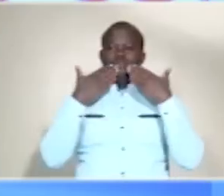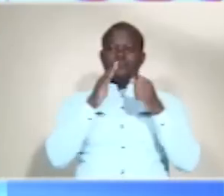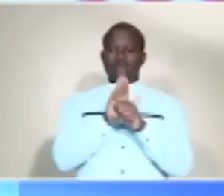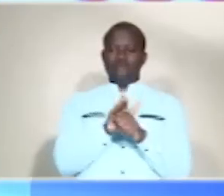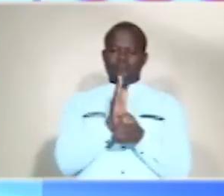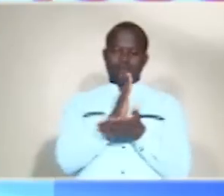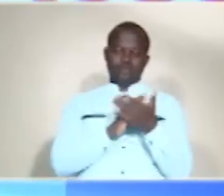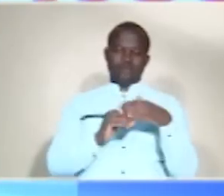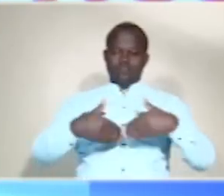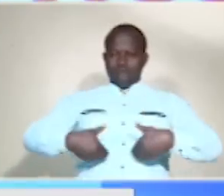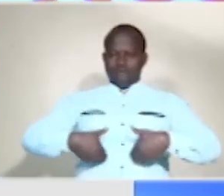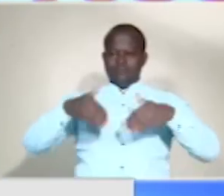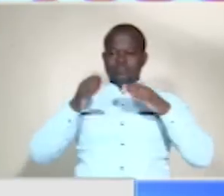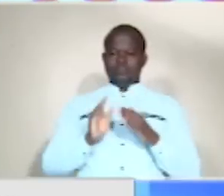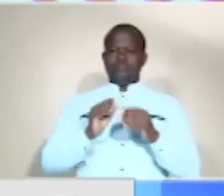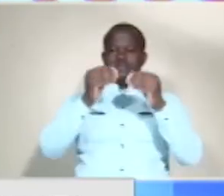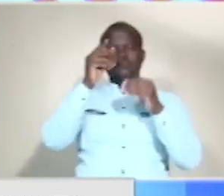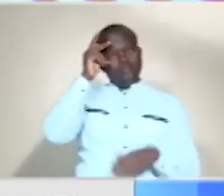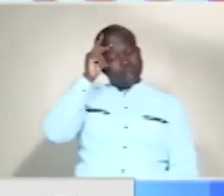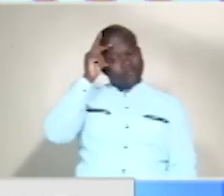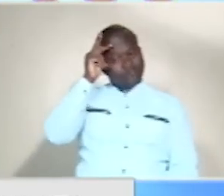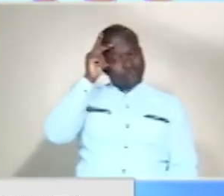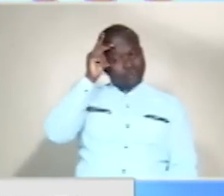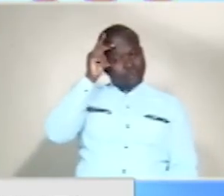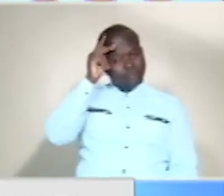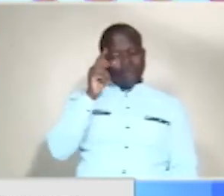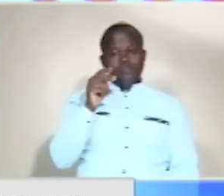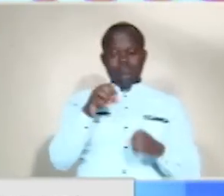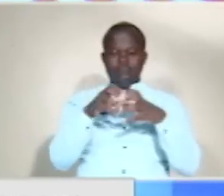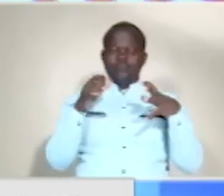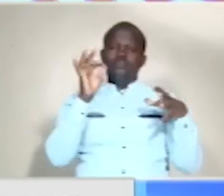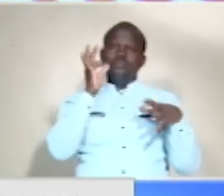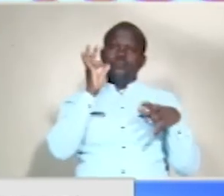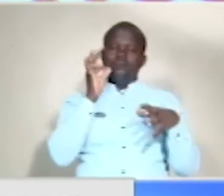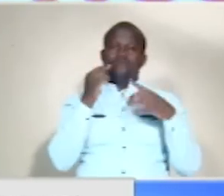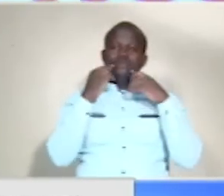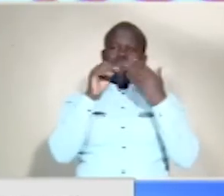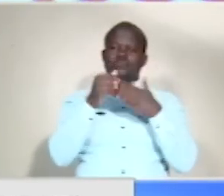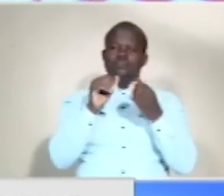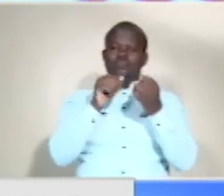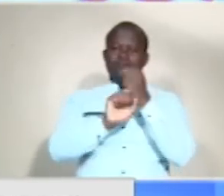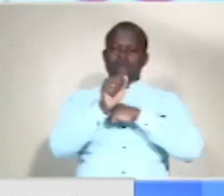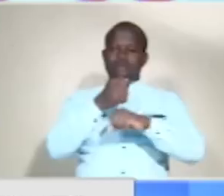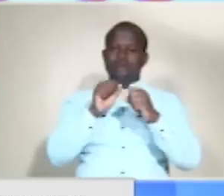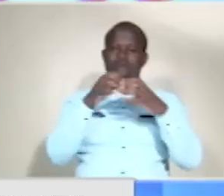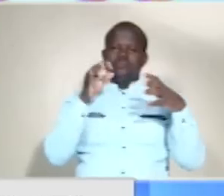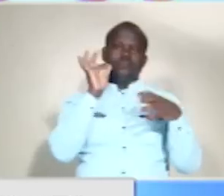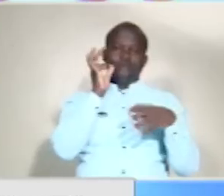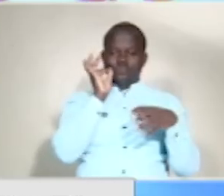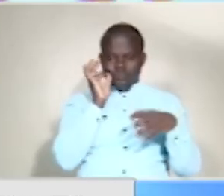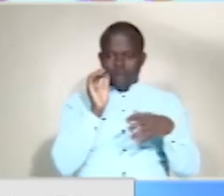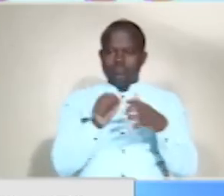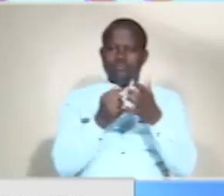naho bamwe mu rubyiruko bahawe umenyi bwo mu butubuzi bw'imbuto baravuga ko umurimo w'ubutubuzi bw'imbuto